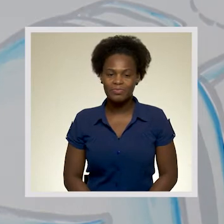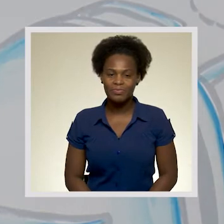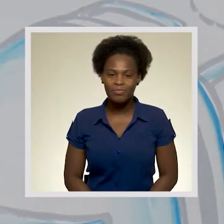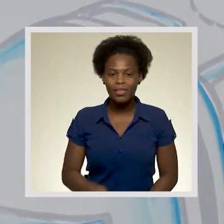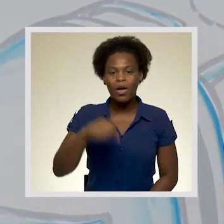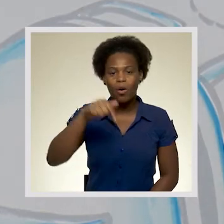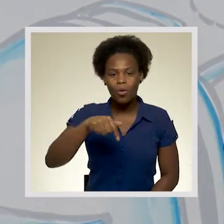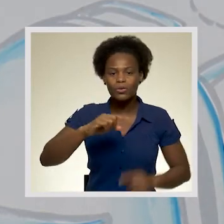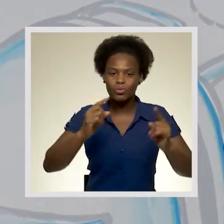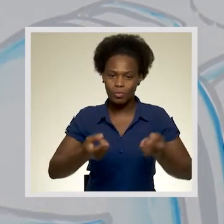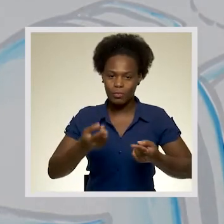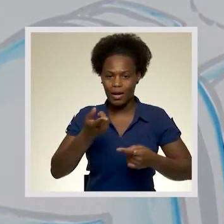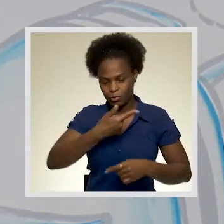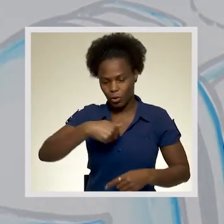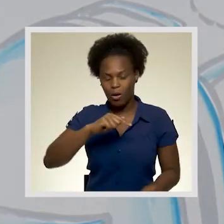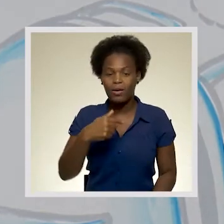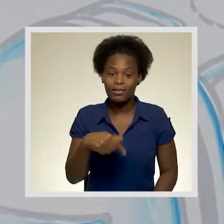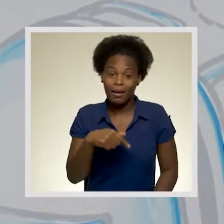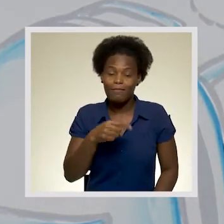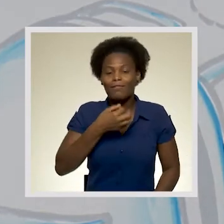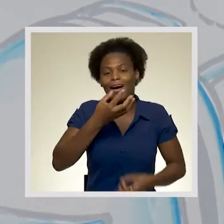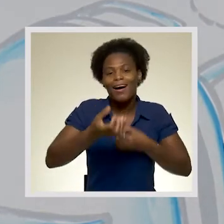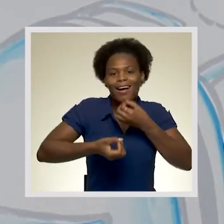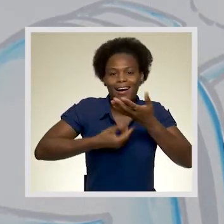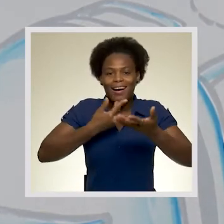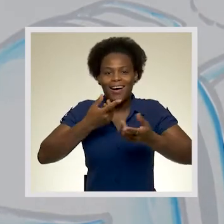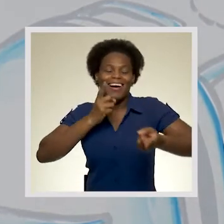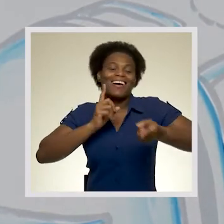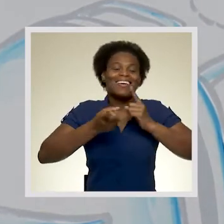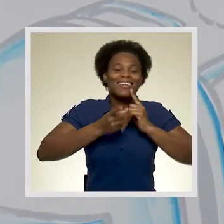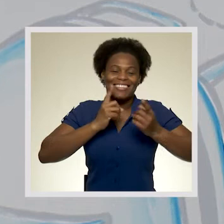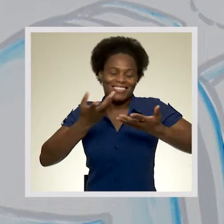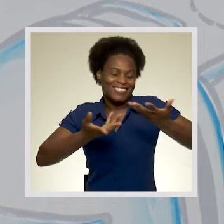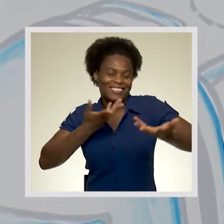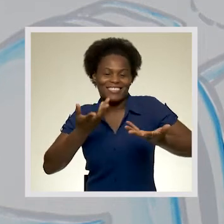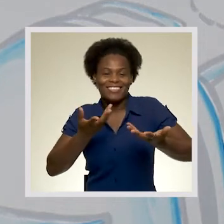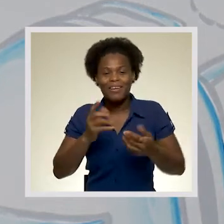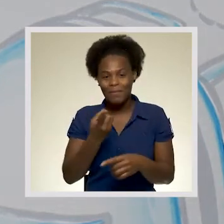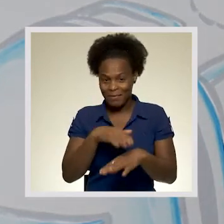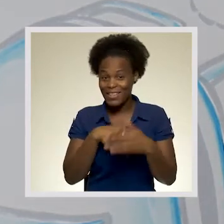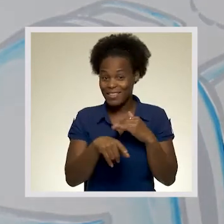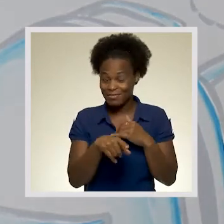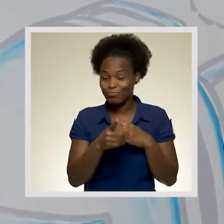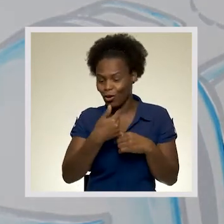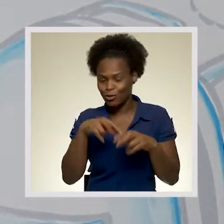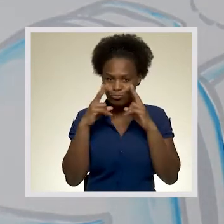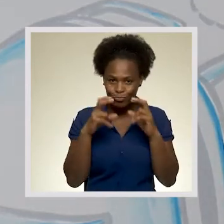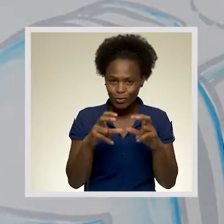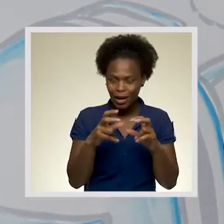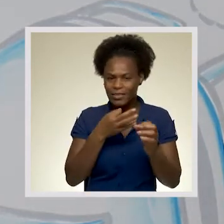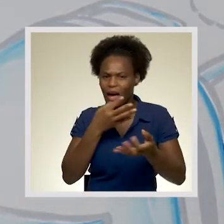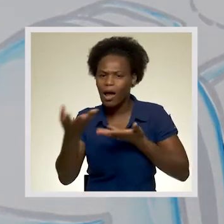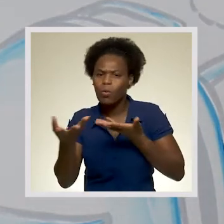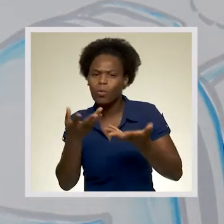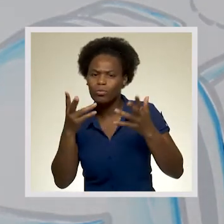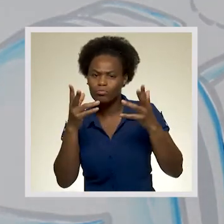Aujourd'hui, comme sommaire, nous avons raconté une anecdote et pour faire cela, on va exploiter le dialogue